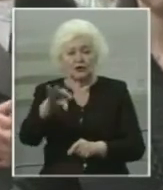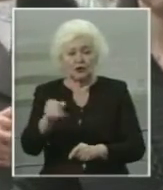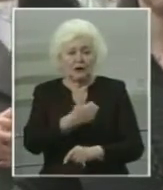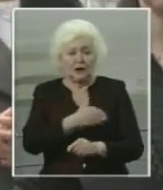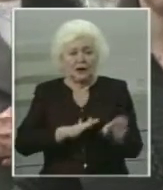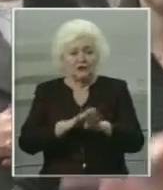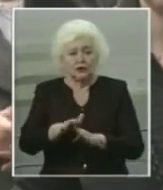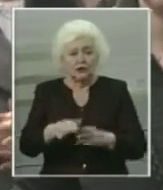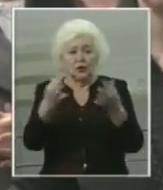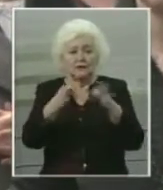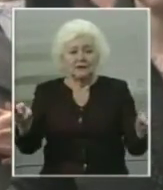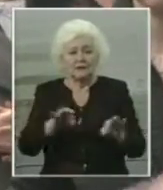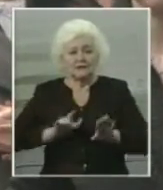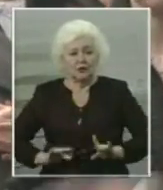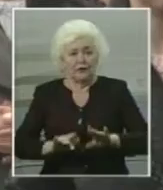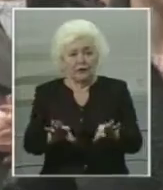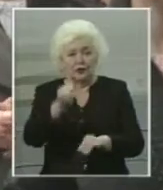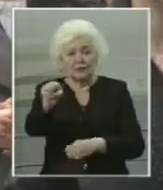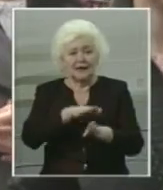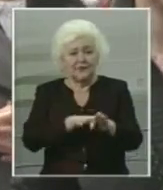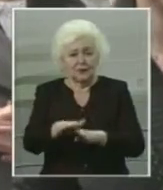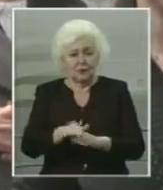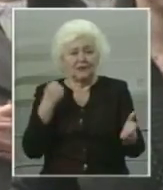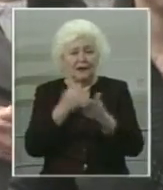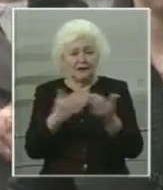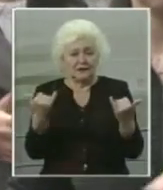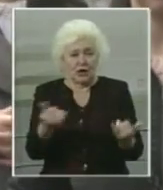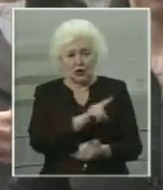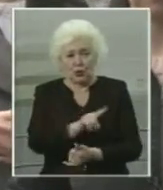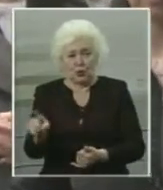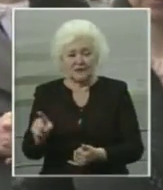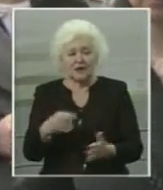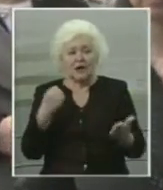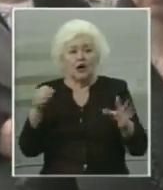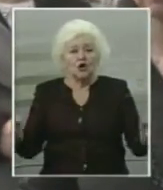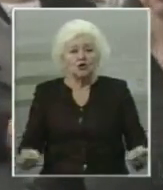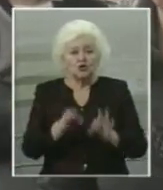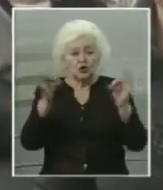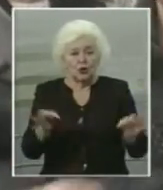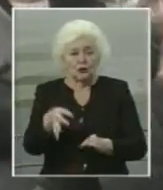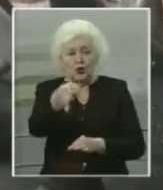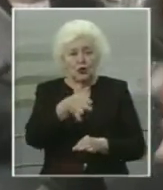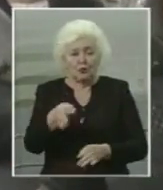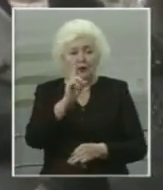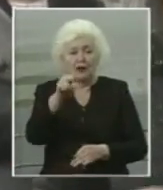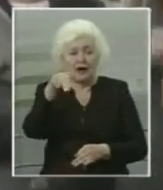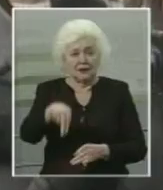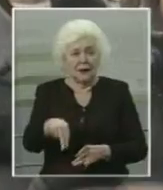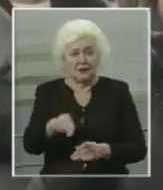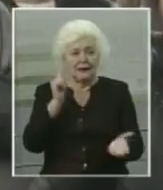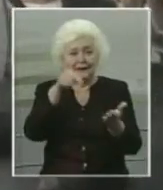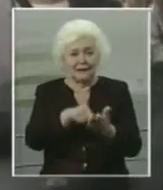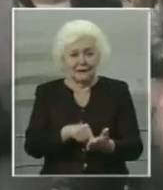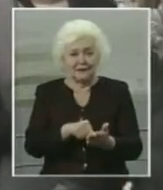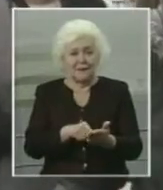вчинити несанкціоновані дії. Це відбувається і досі. Жодної копійки з КП «Гарантія» не за цільовим